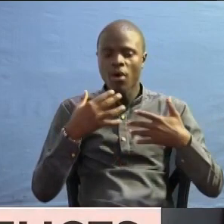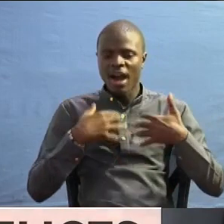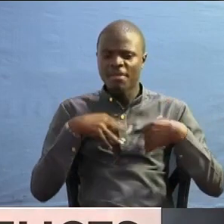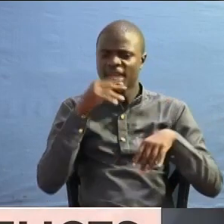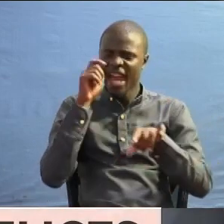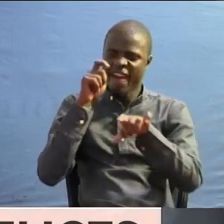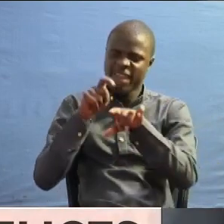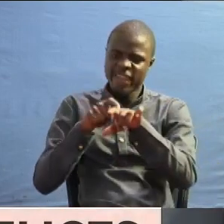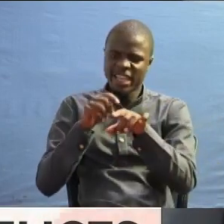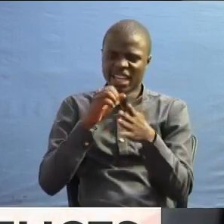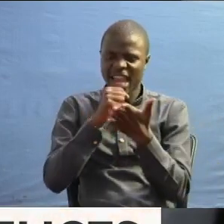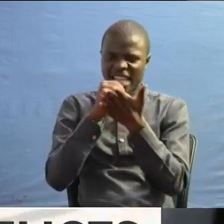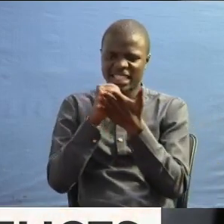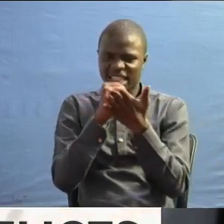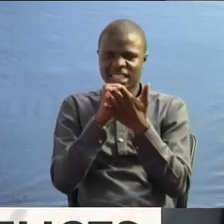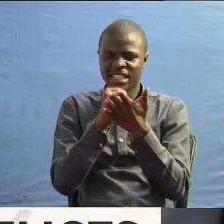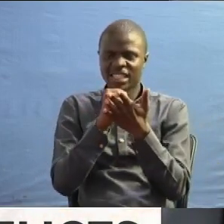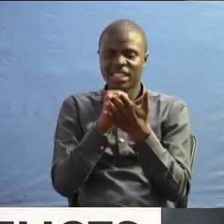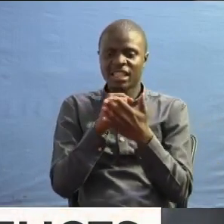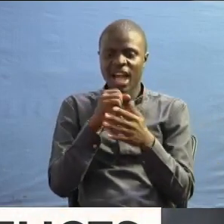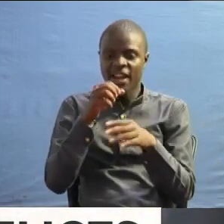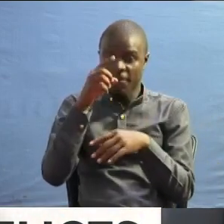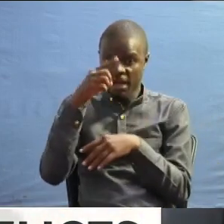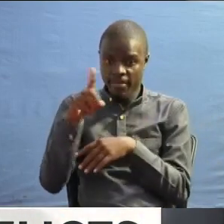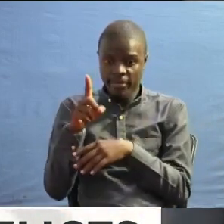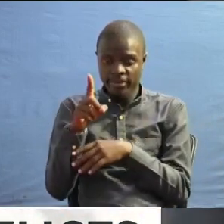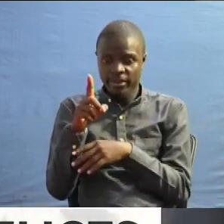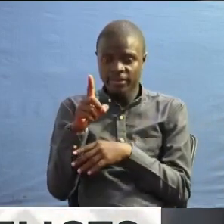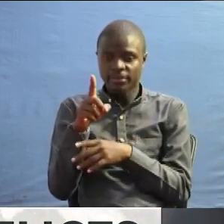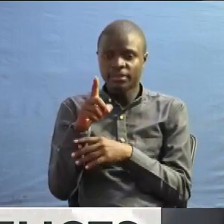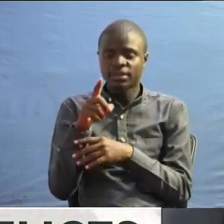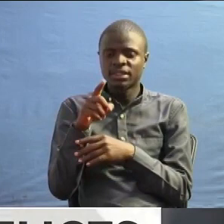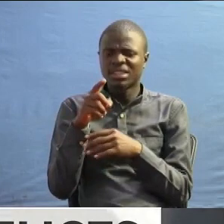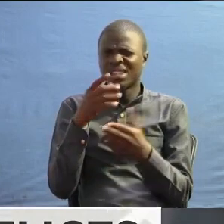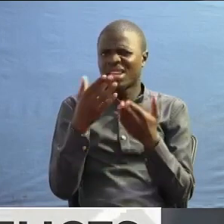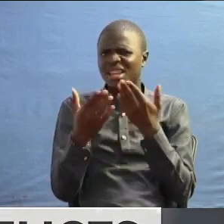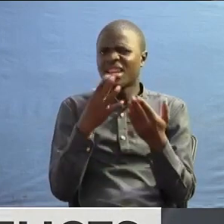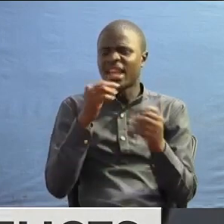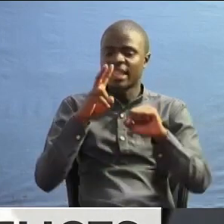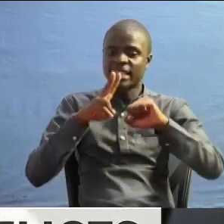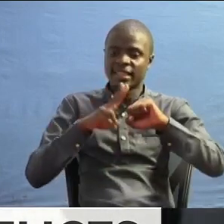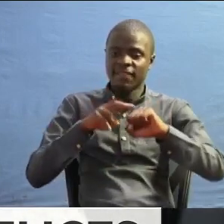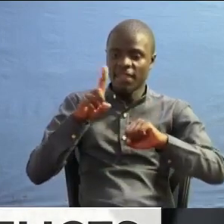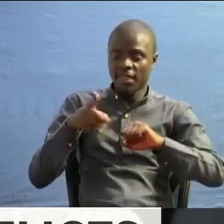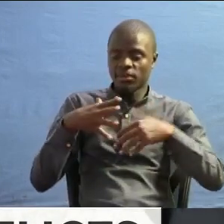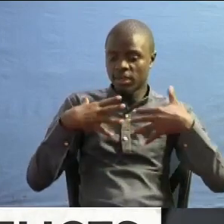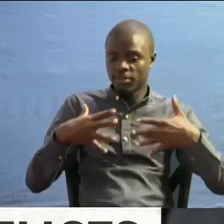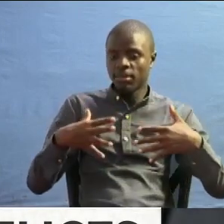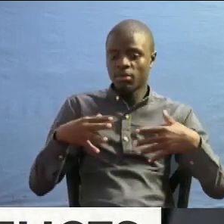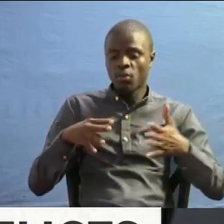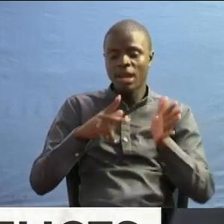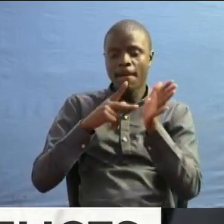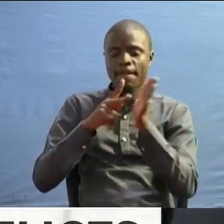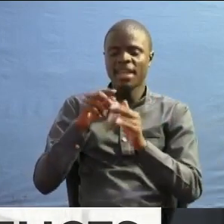wamefanyiwa assessment na wamefanyiwa verification, watu karibu 7,000,